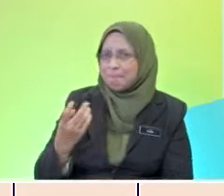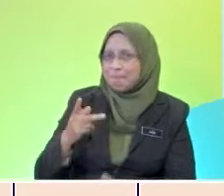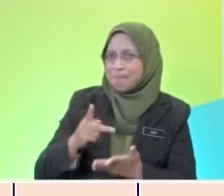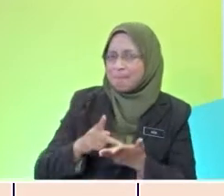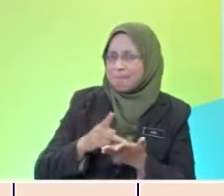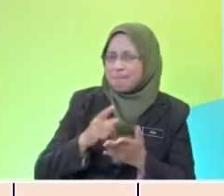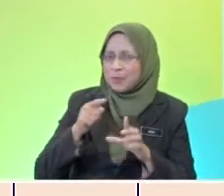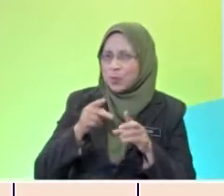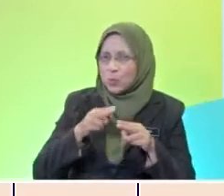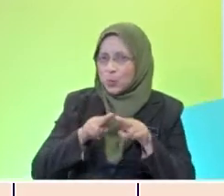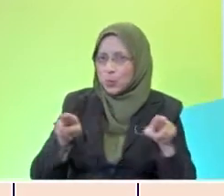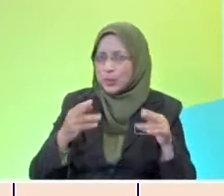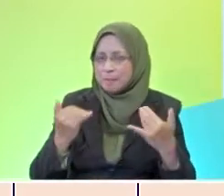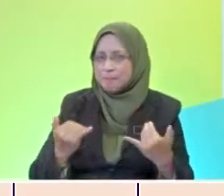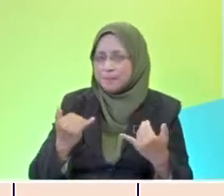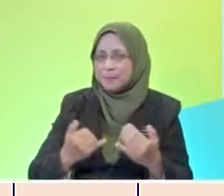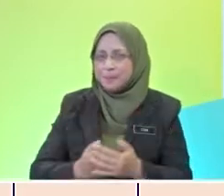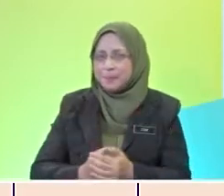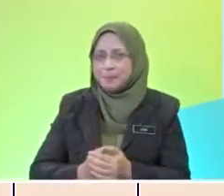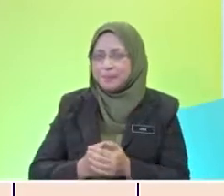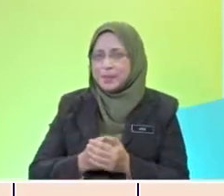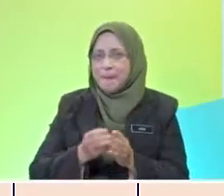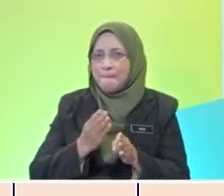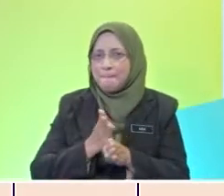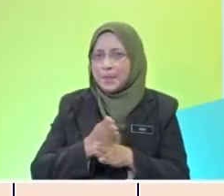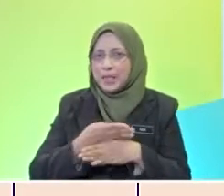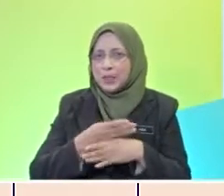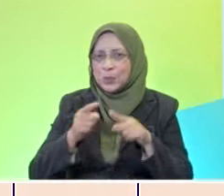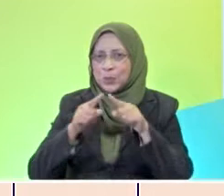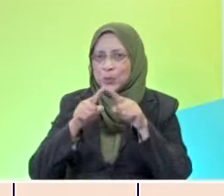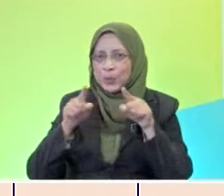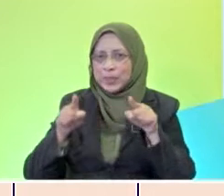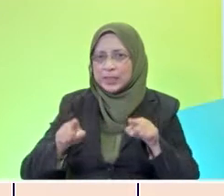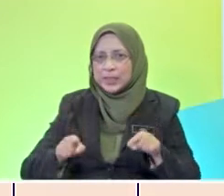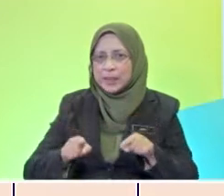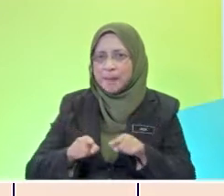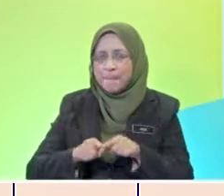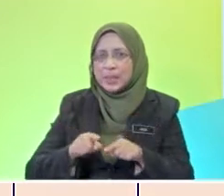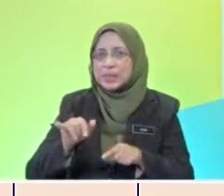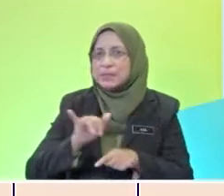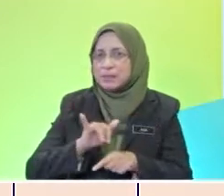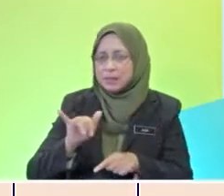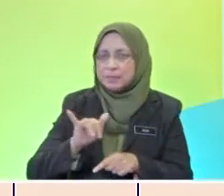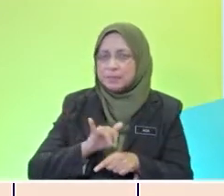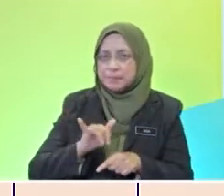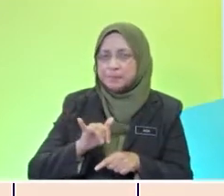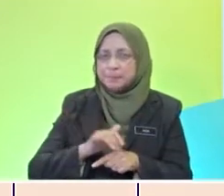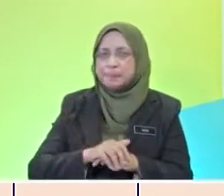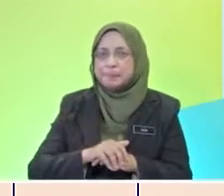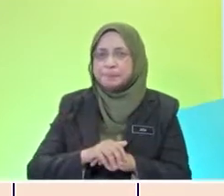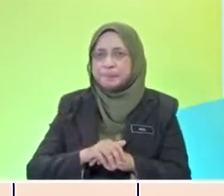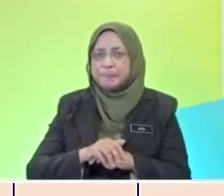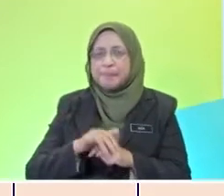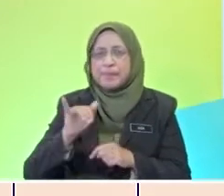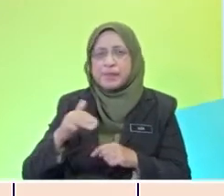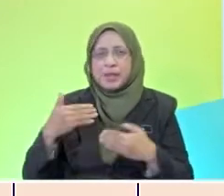mungkin boleh lihat bentuk segi empat sama yang berada? Berapa agaknya sudut yang